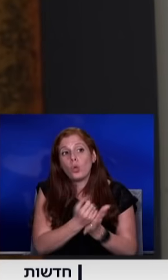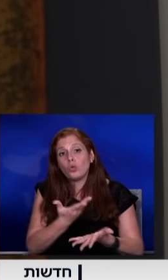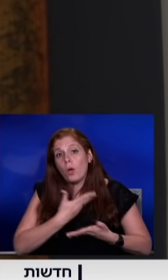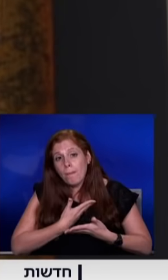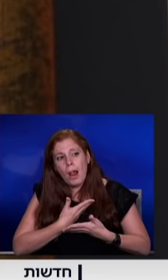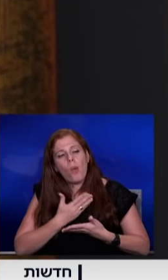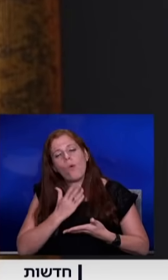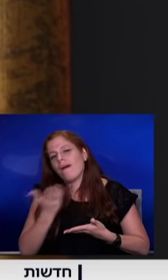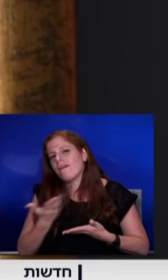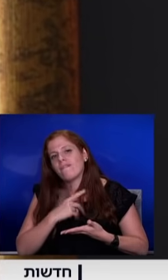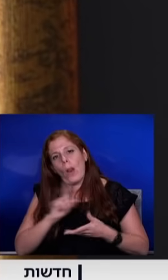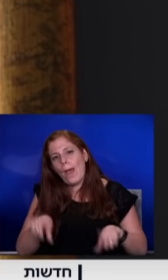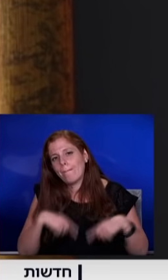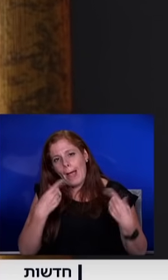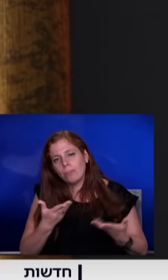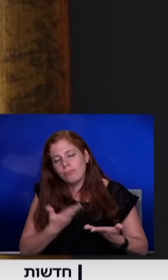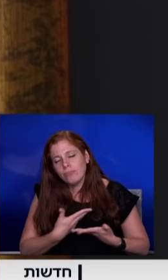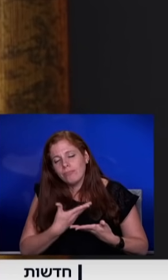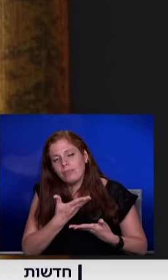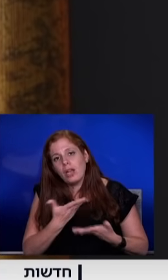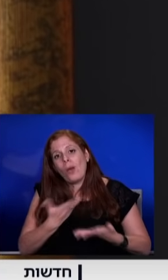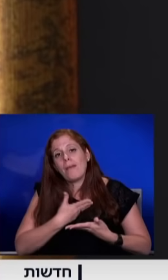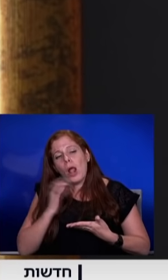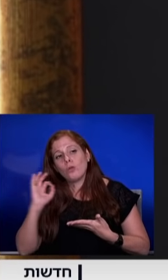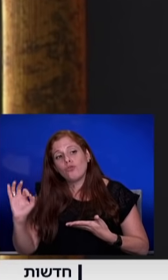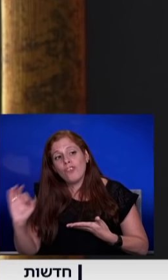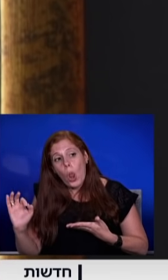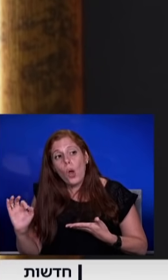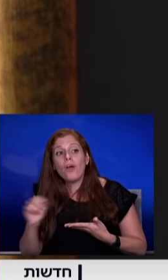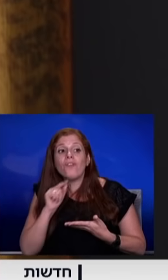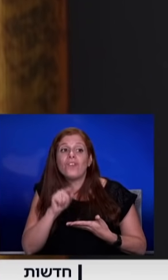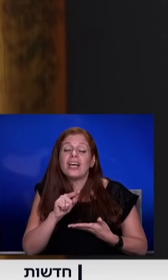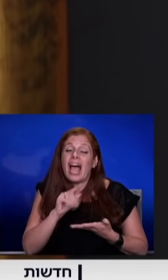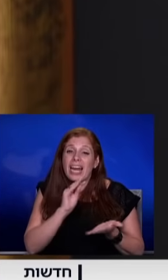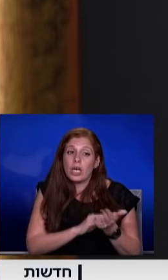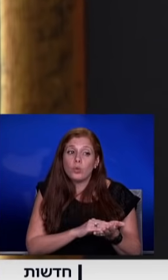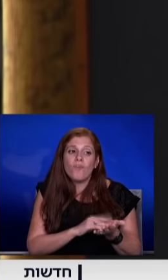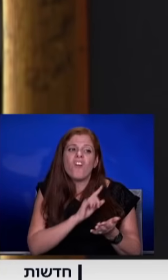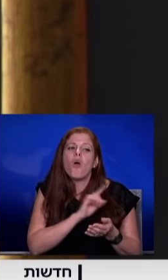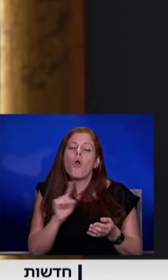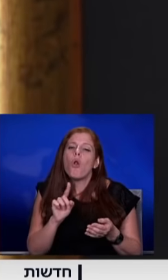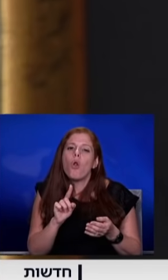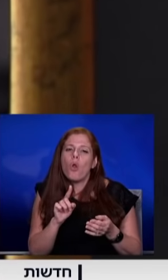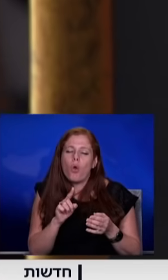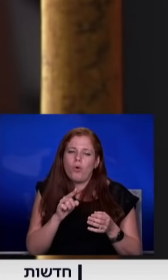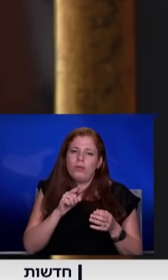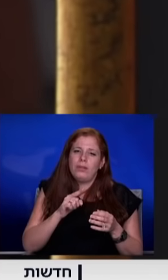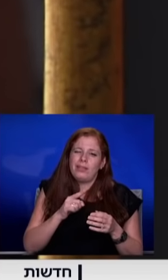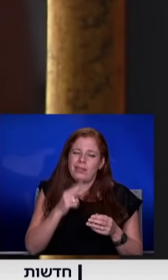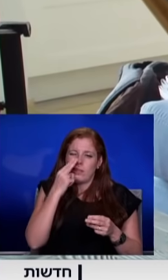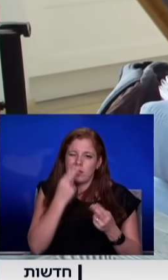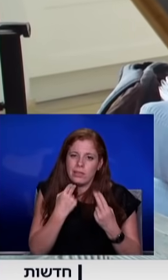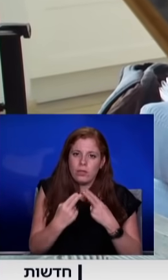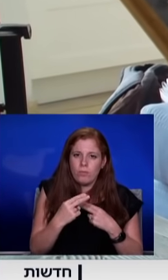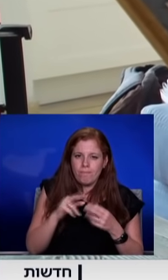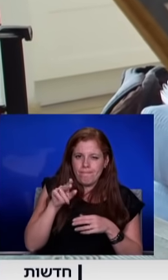היה בחיים כשזה היה, אנחנו קיבלנו את זה בשמו. וכאן כתוב, לא תעמוד על דם רעך, כל ישראל